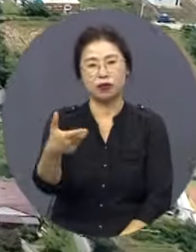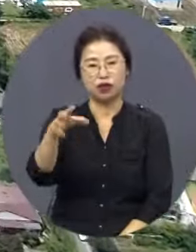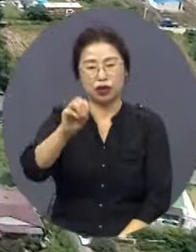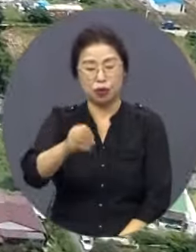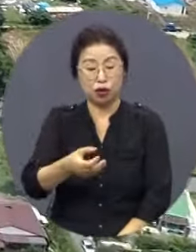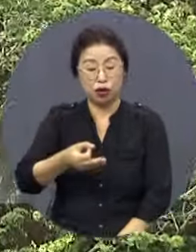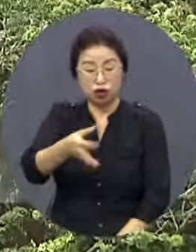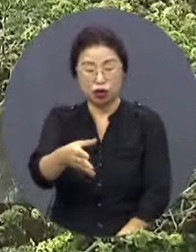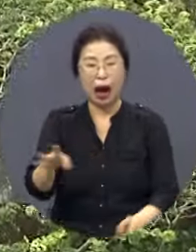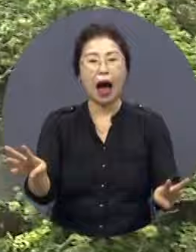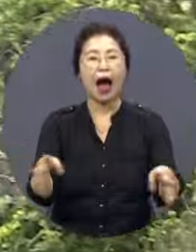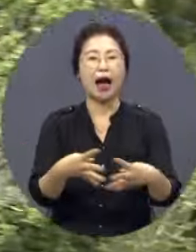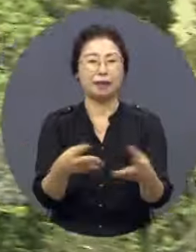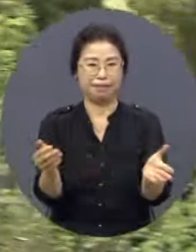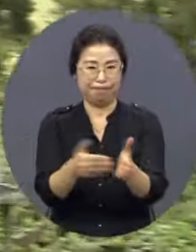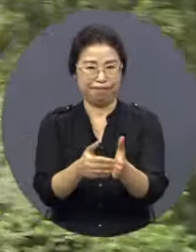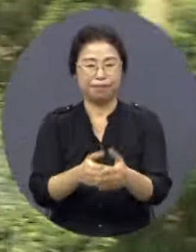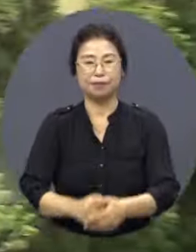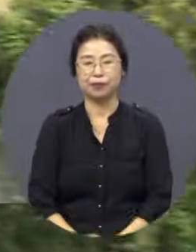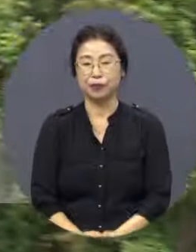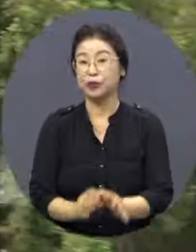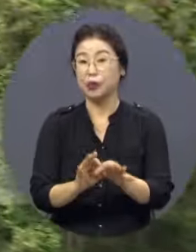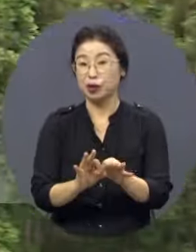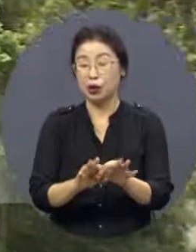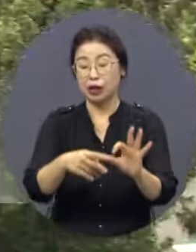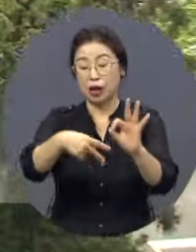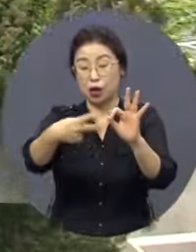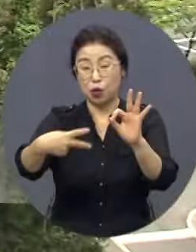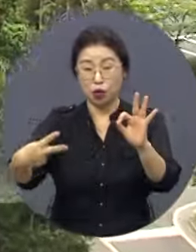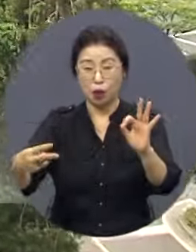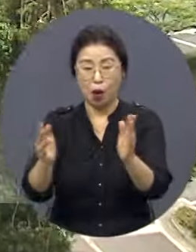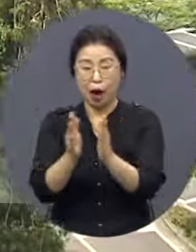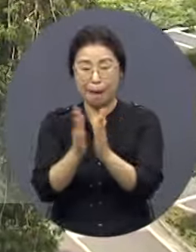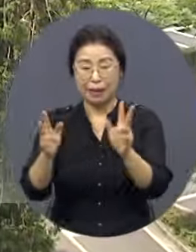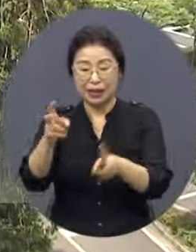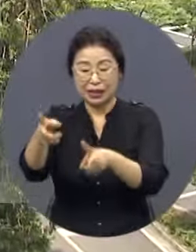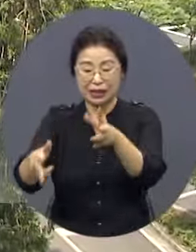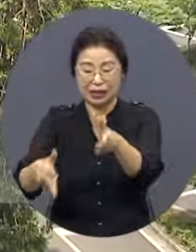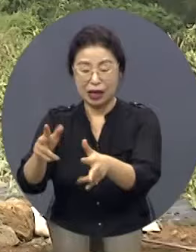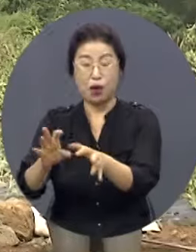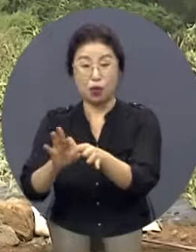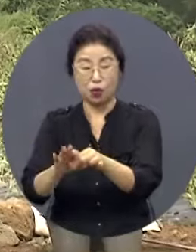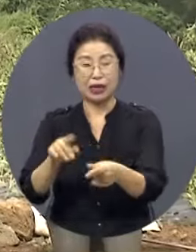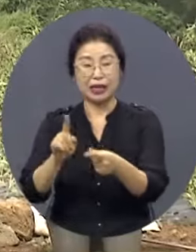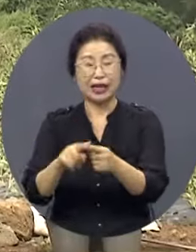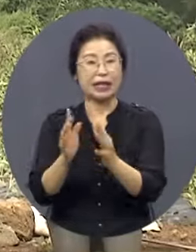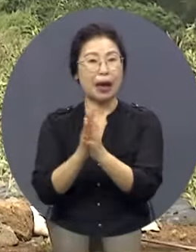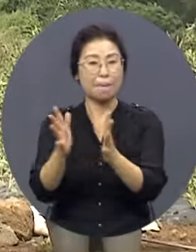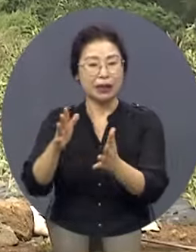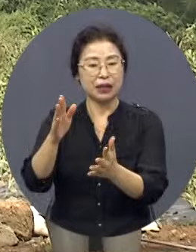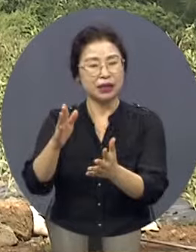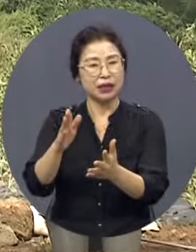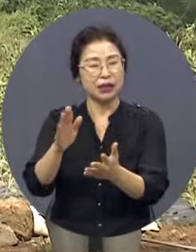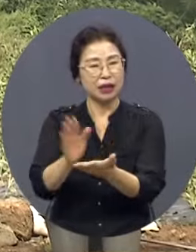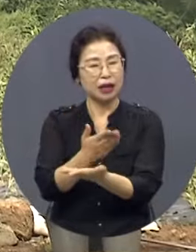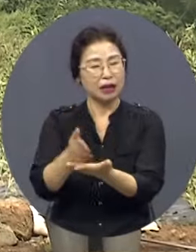원을 투자하기로 합의했습니다. 이에 따라 오등봉 공원 민간 특례 사업으로 개발되는 아파트